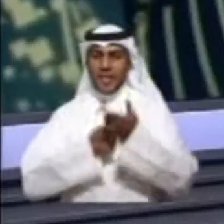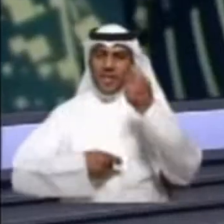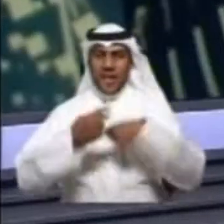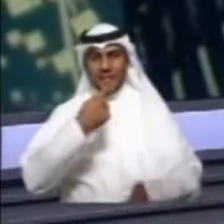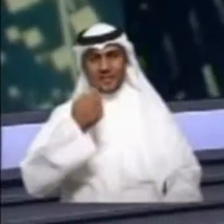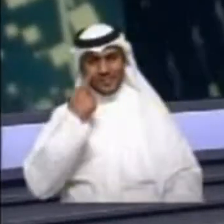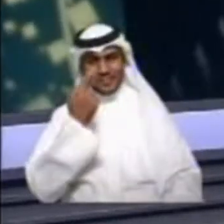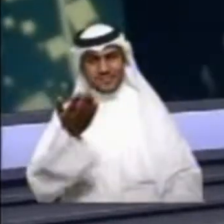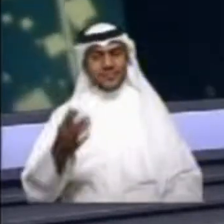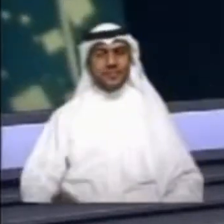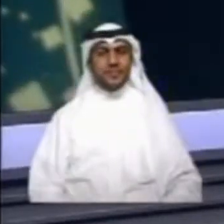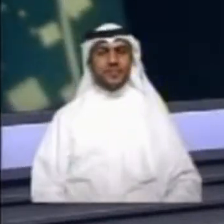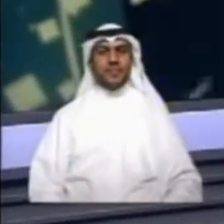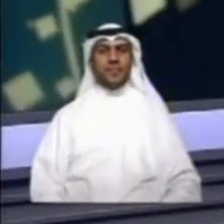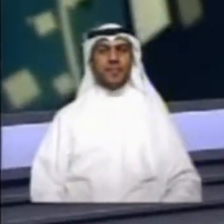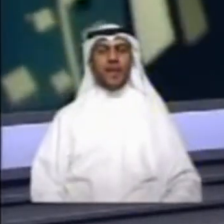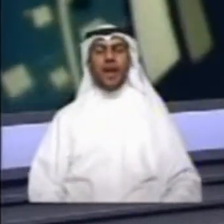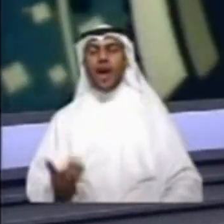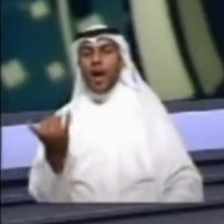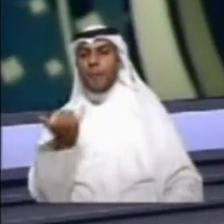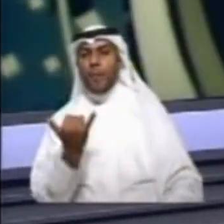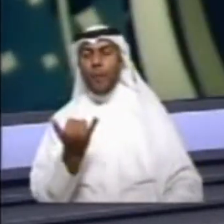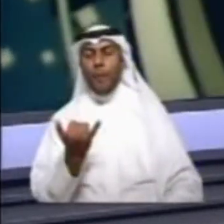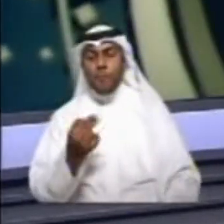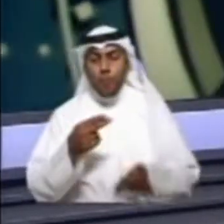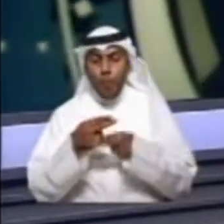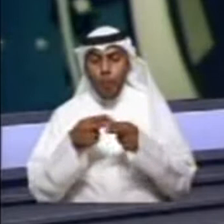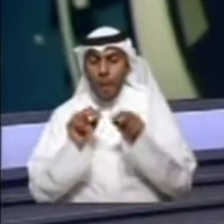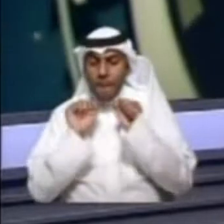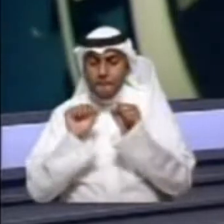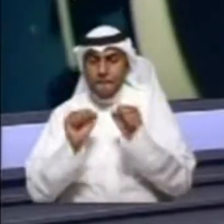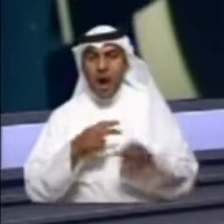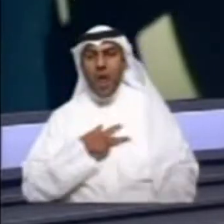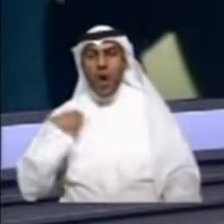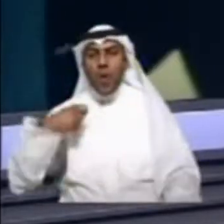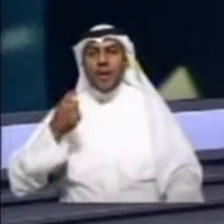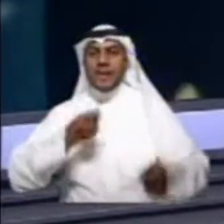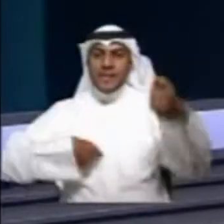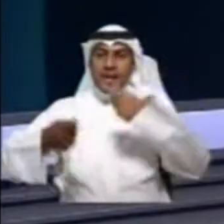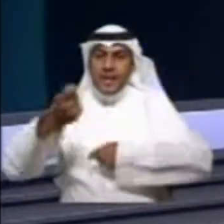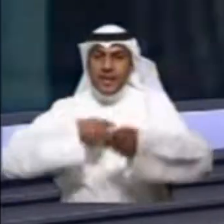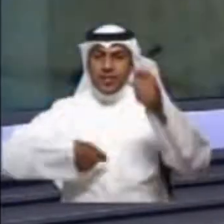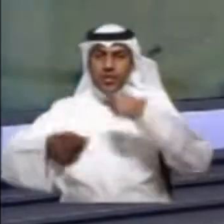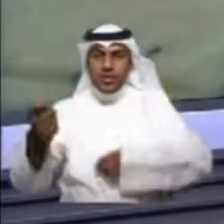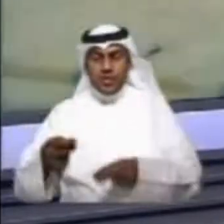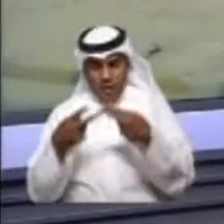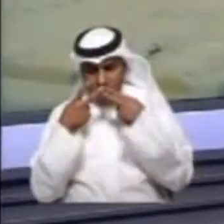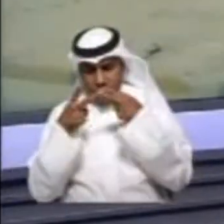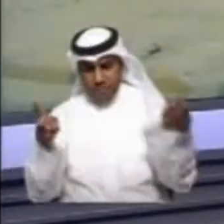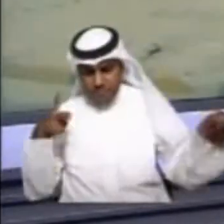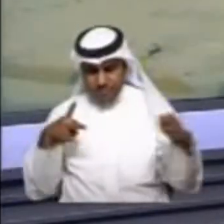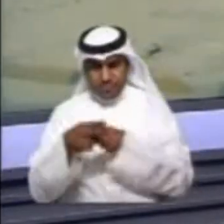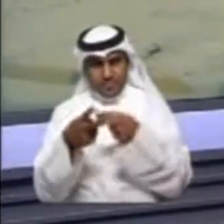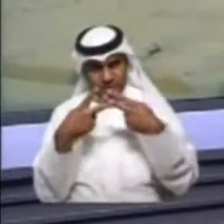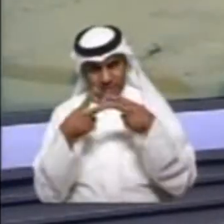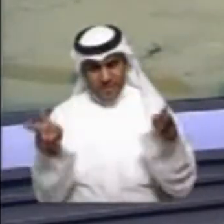انطلاقا من النهج التطويري لتنمية الاقتصاد الوطني، افتتح وزير التجارة والصناعة وزير الدولة لشؤون الخدمات